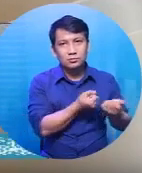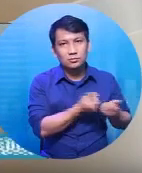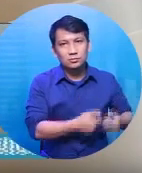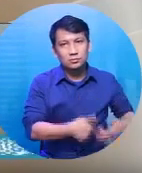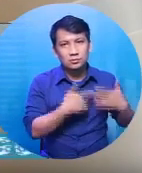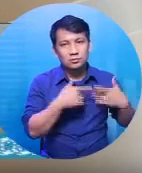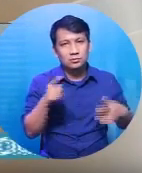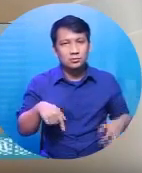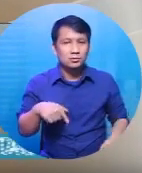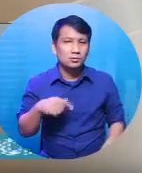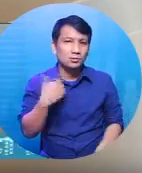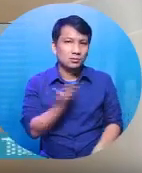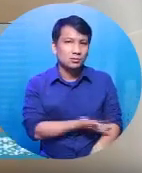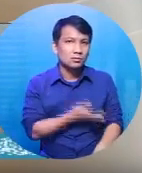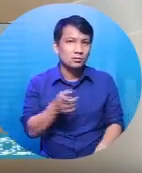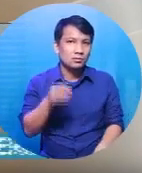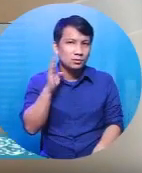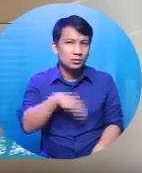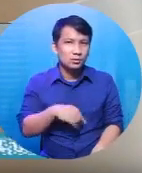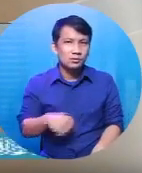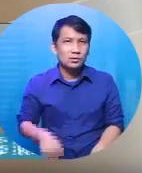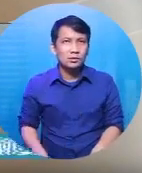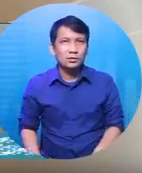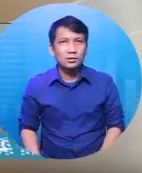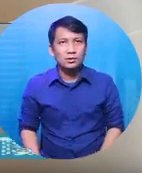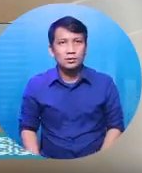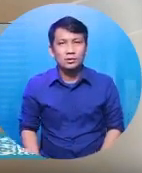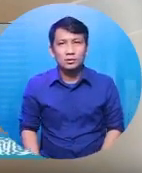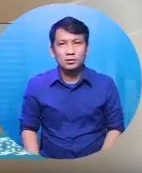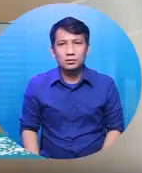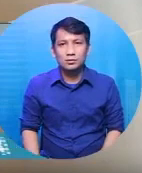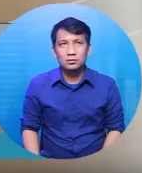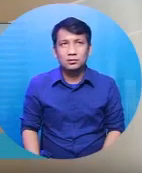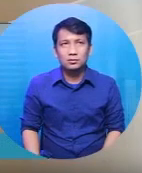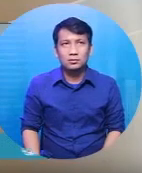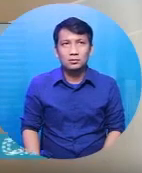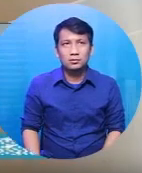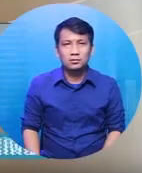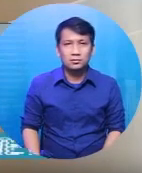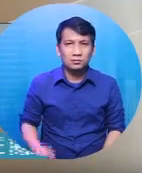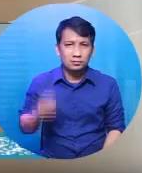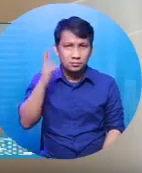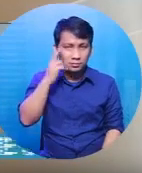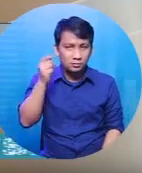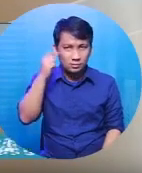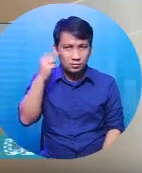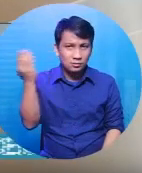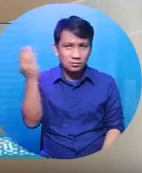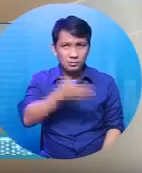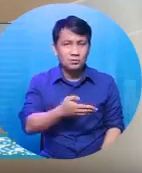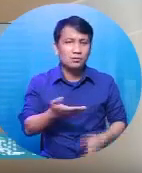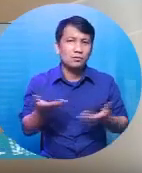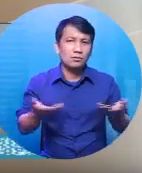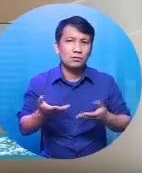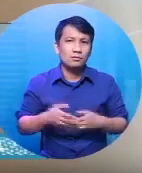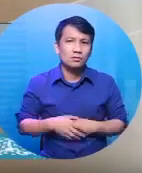kapatid niya, pati anak niya. Grabe, umalis siya sa tomboy. Grabe, alam mo na, makagalit sa'yo, ma. Pinatulpo mo, makakarating ko na kahit saan. Ayan, eh. Pakikita ka mo ito